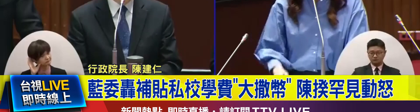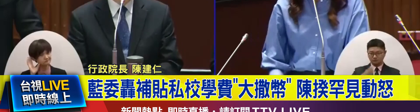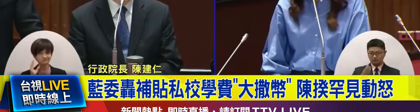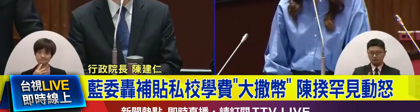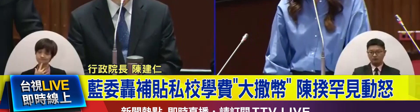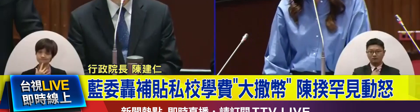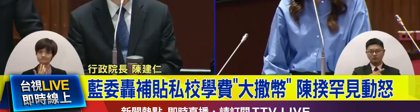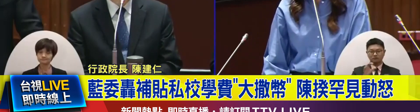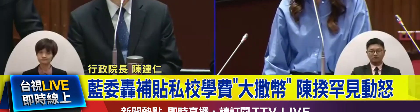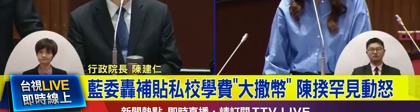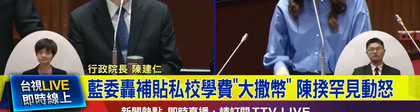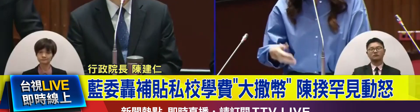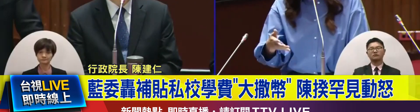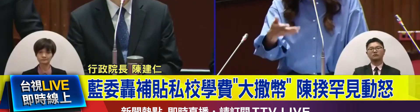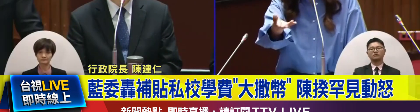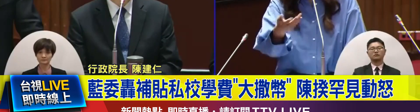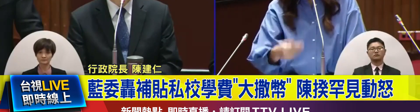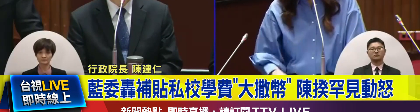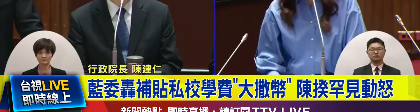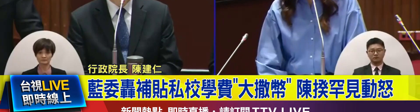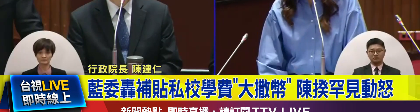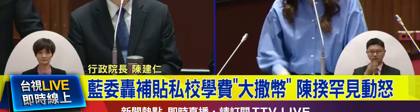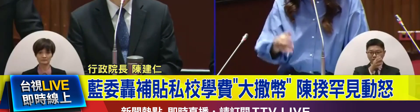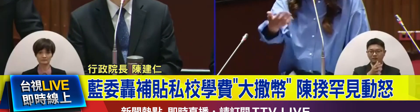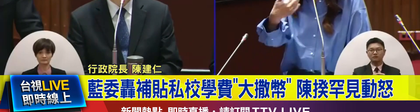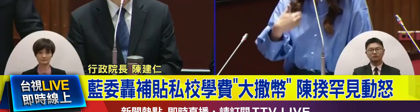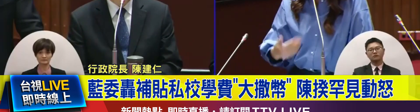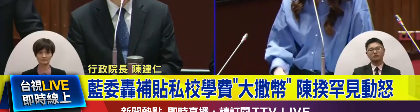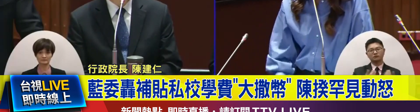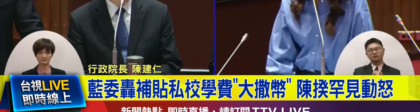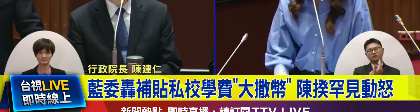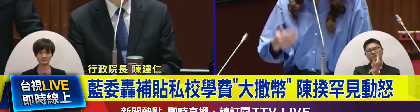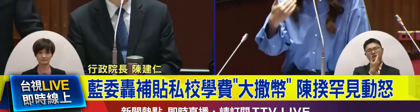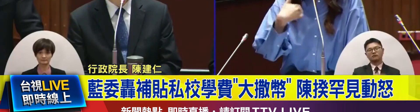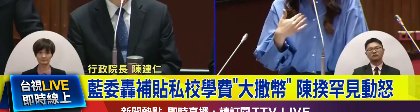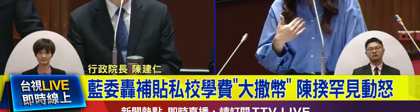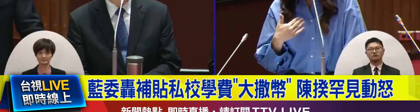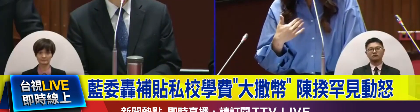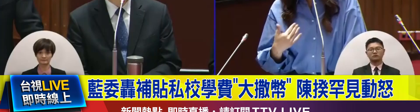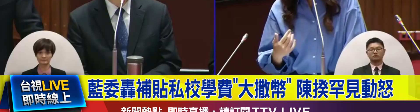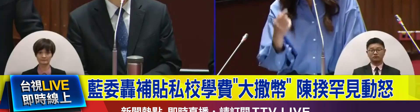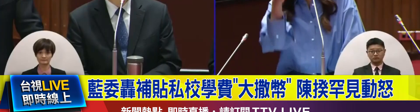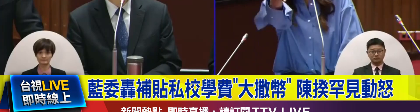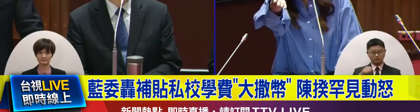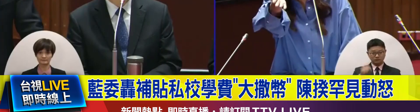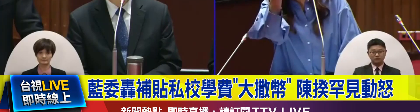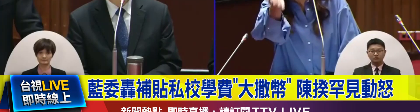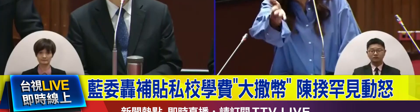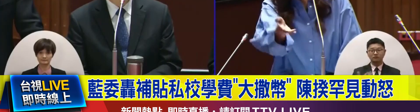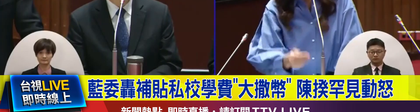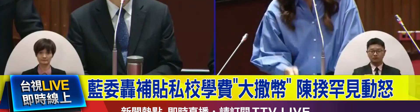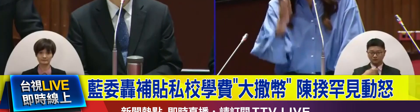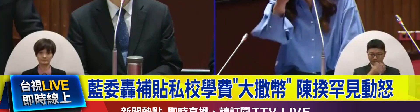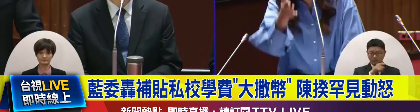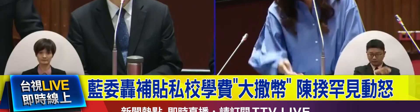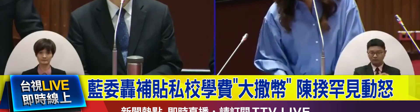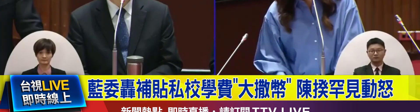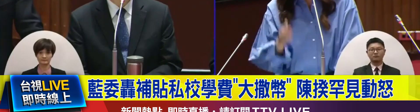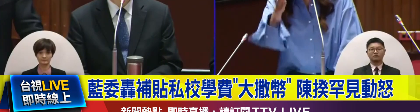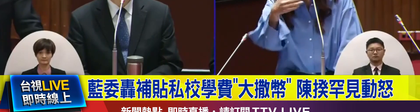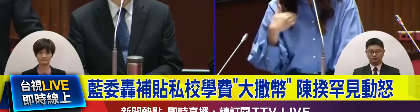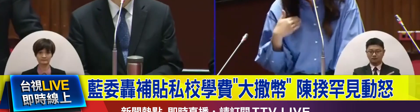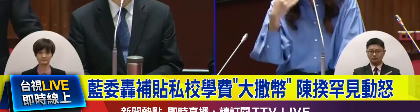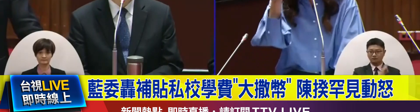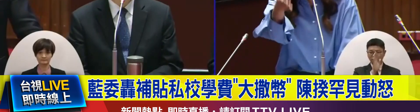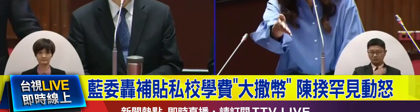停，你不要一直占用我的时间啊！我要问问题都不能问问题，他一直在问我，我赞不赞成比较重要，我是在问你啊，你的态